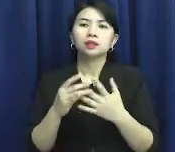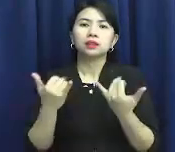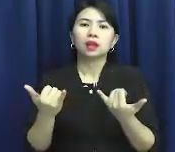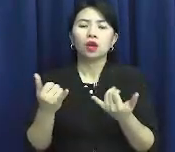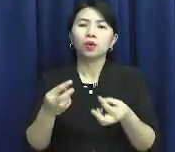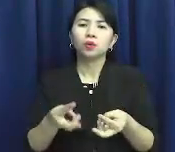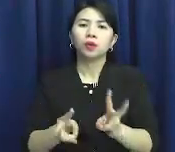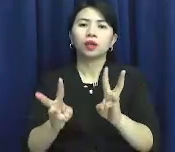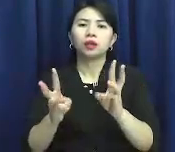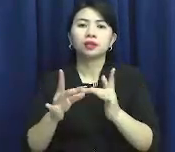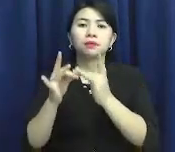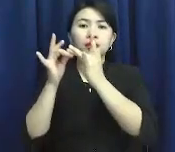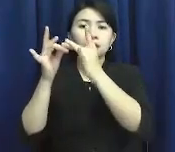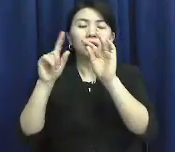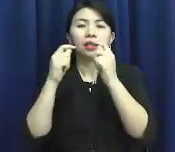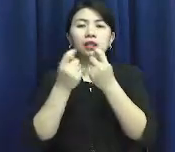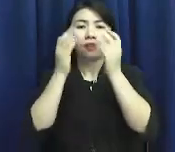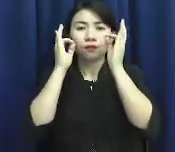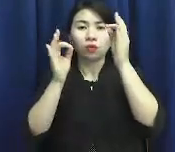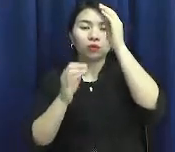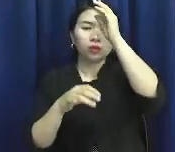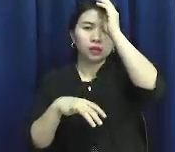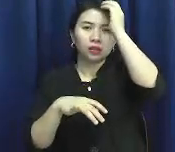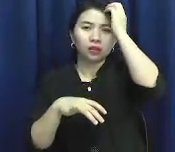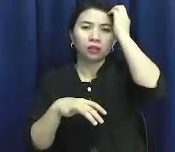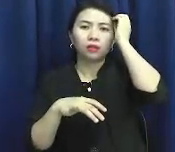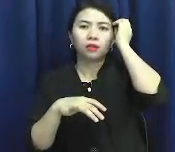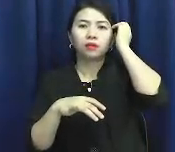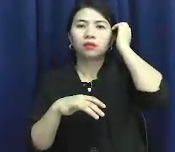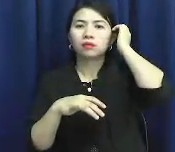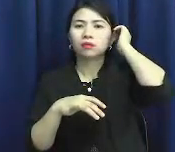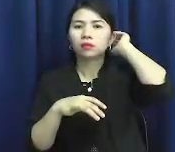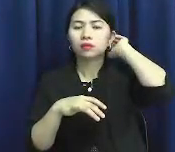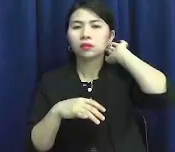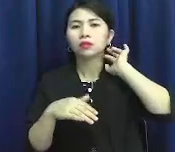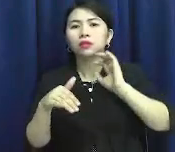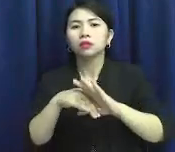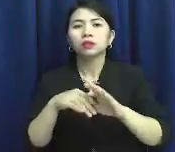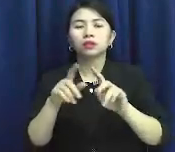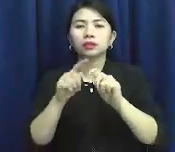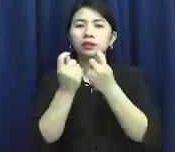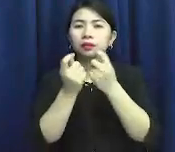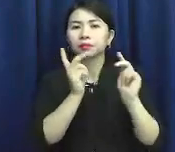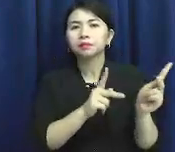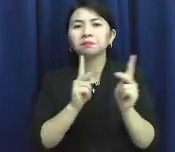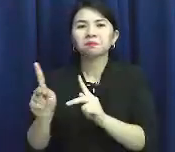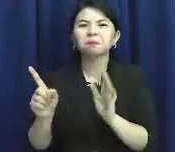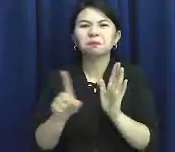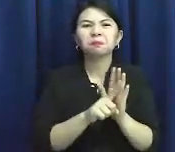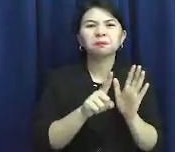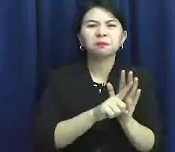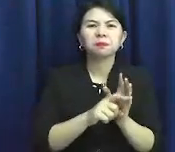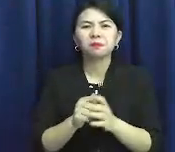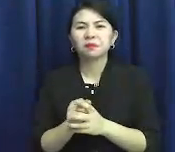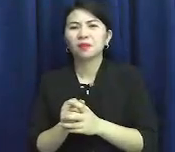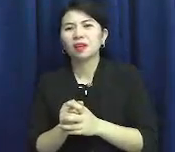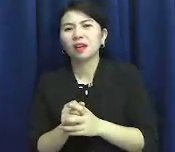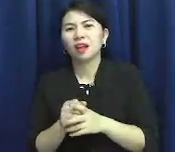focus. Maraming pamamaraan, ganun din sa team preparation. Hindi ka pwede mag-absent kasi baka ma-miss mo yung 13-month pay.